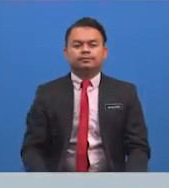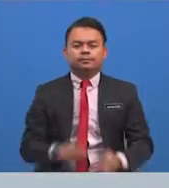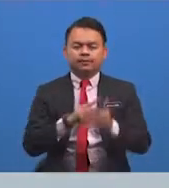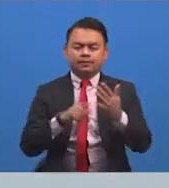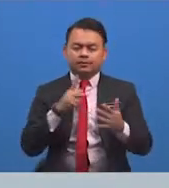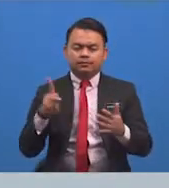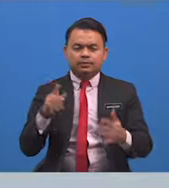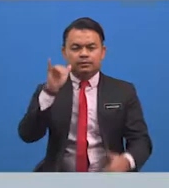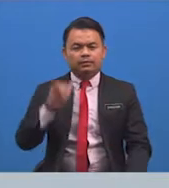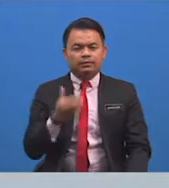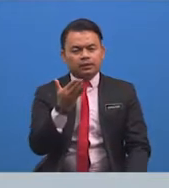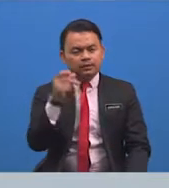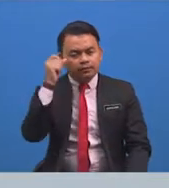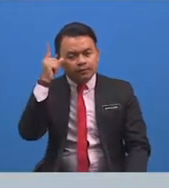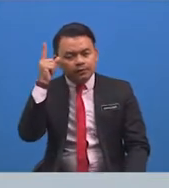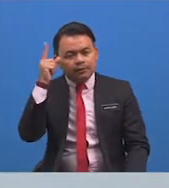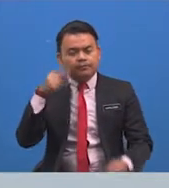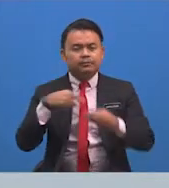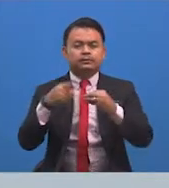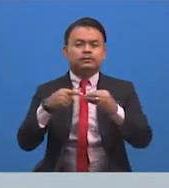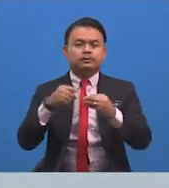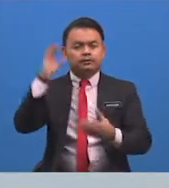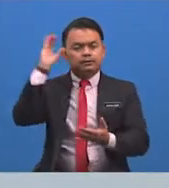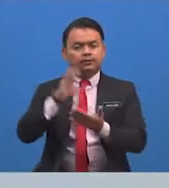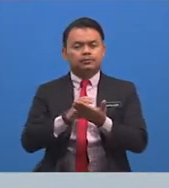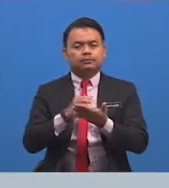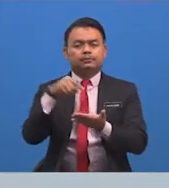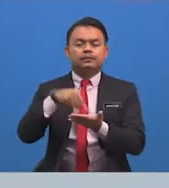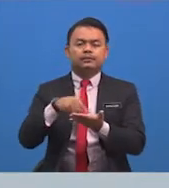Apakah yang anda faham tentang imej tersebut?